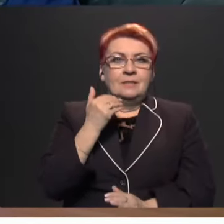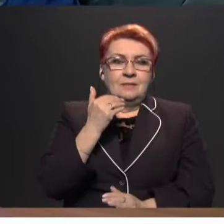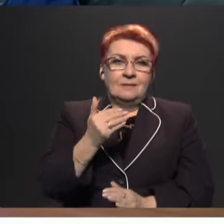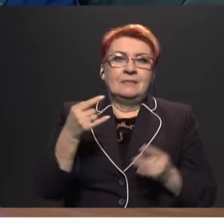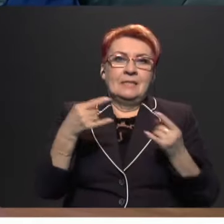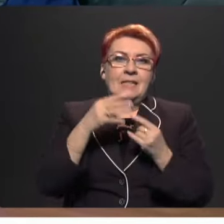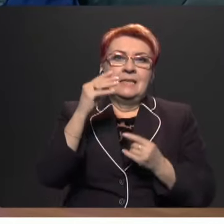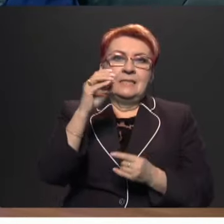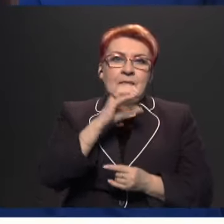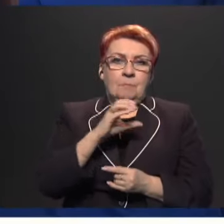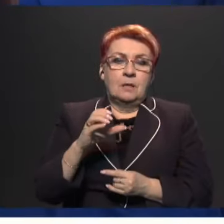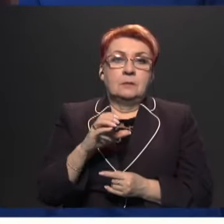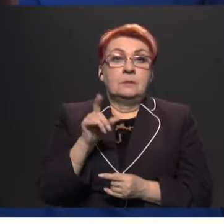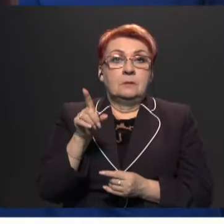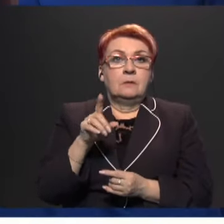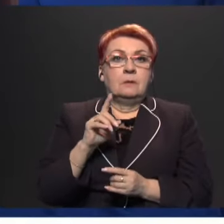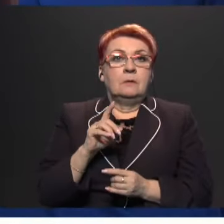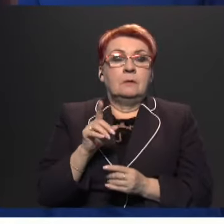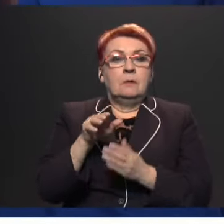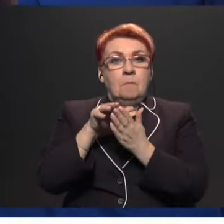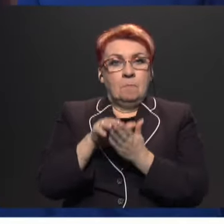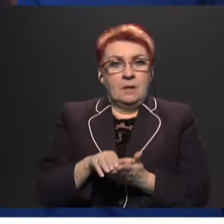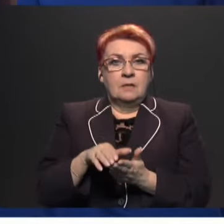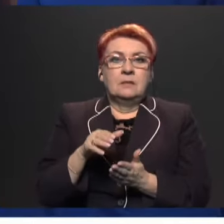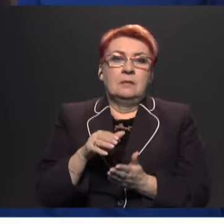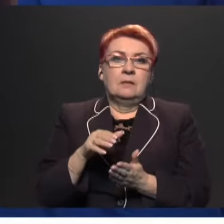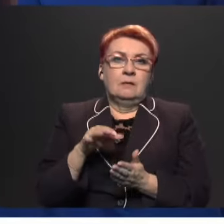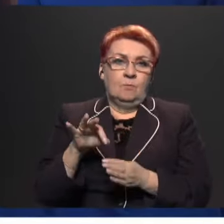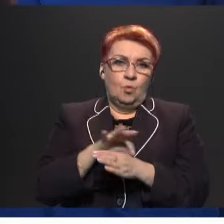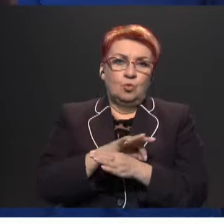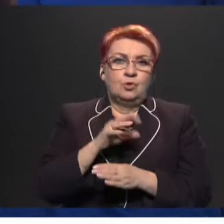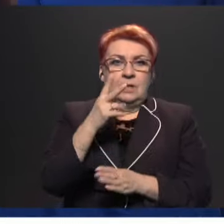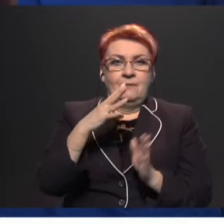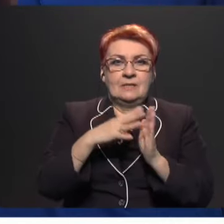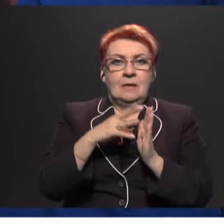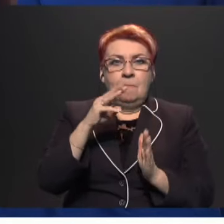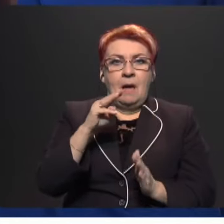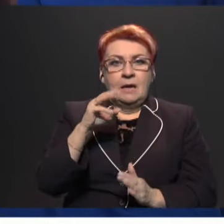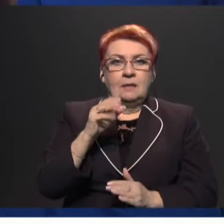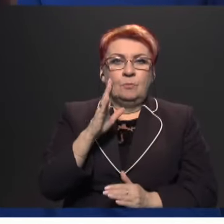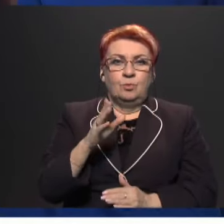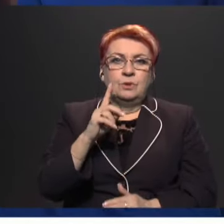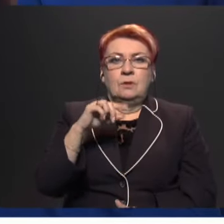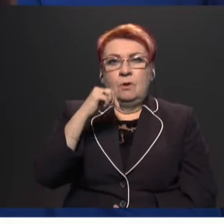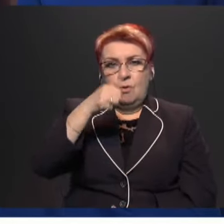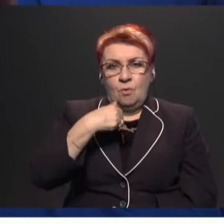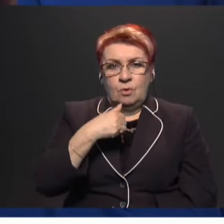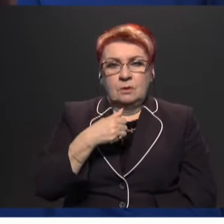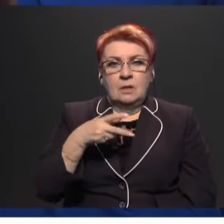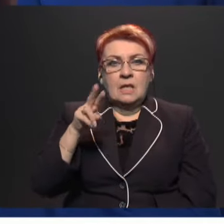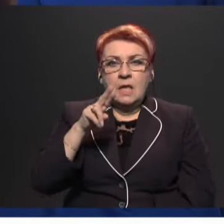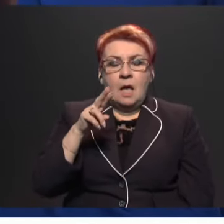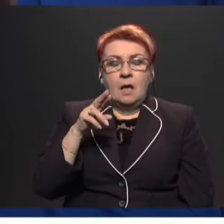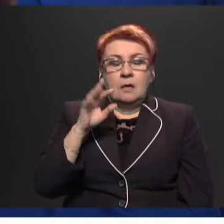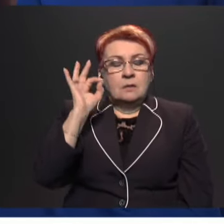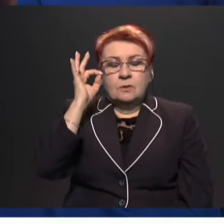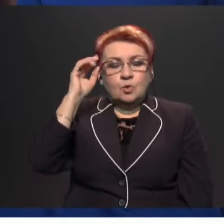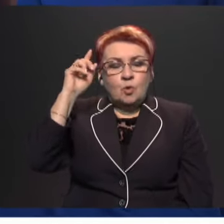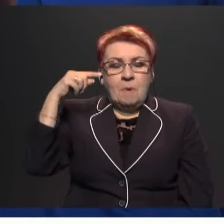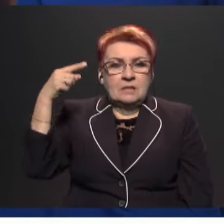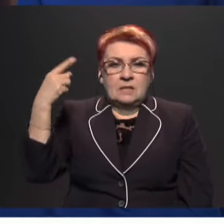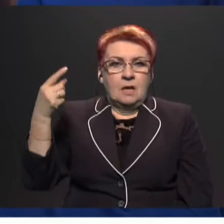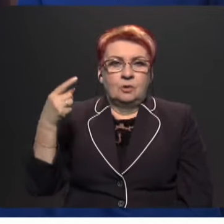передачу, потому что похоронила мужа 29 марта, ему будет год. Я с ума схожу, я не буду